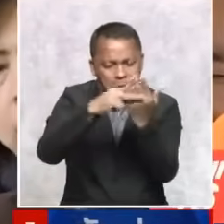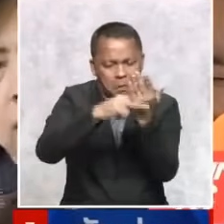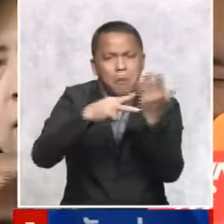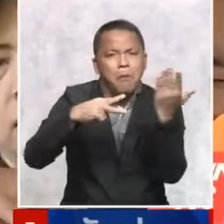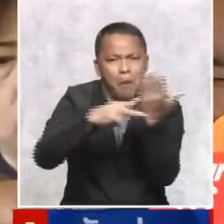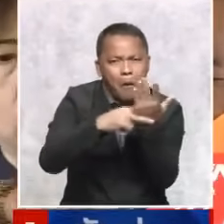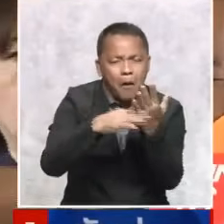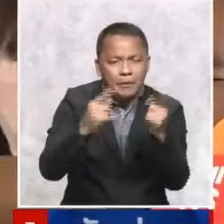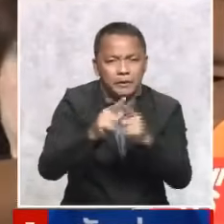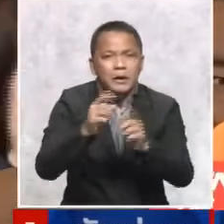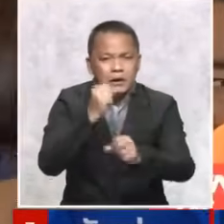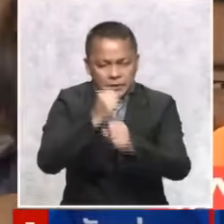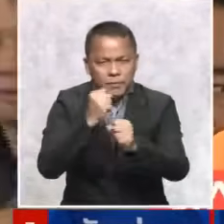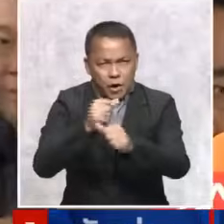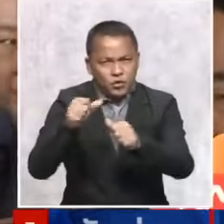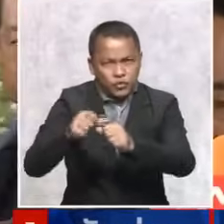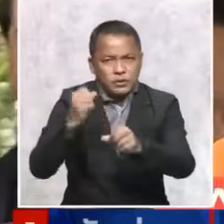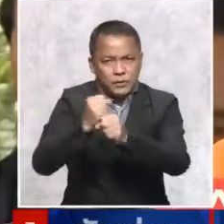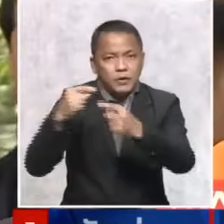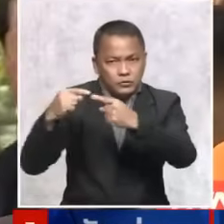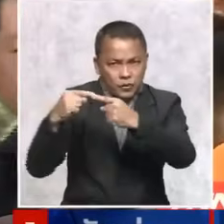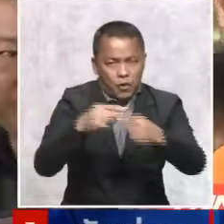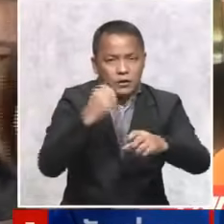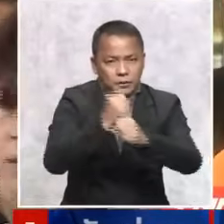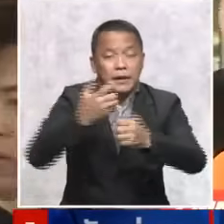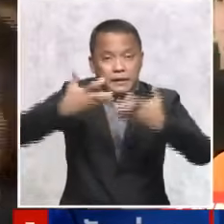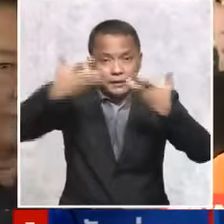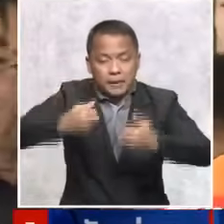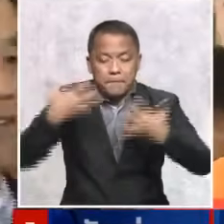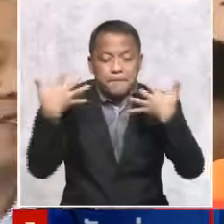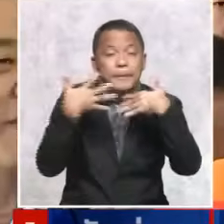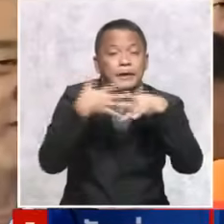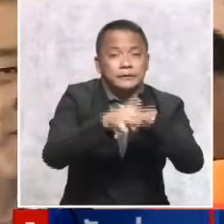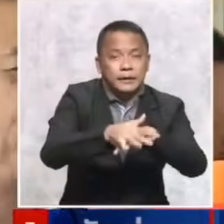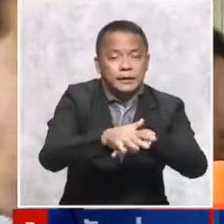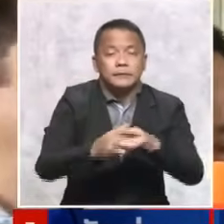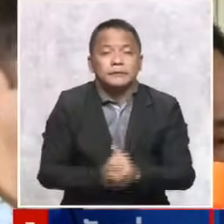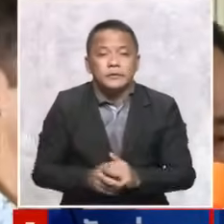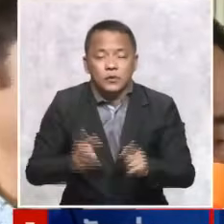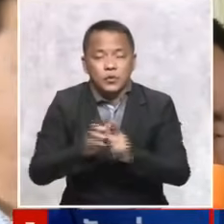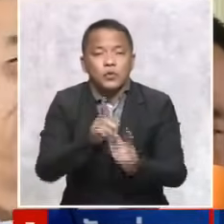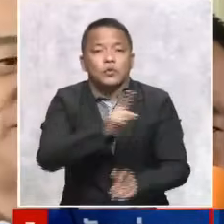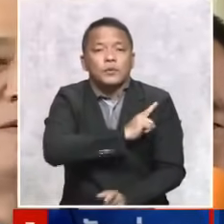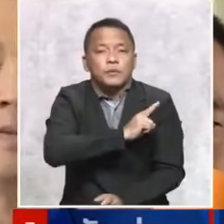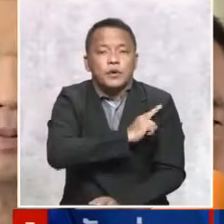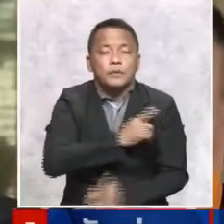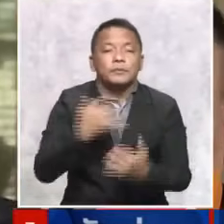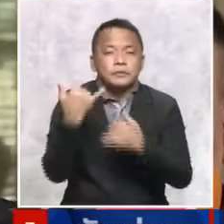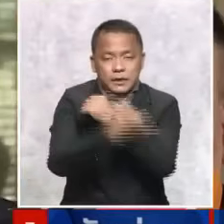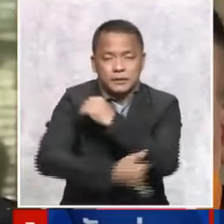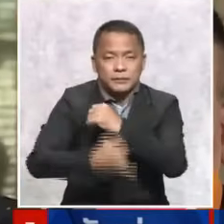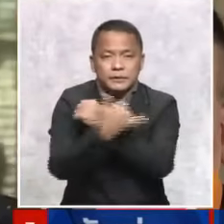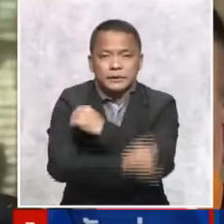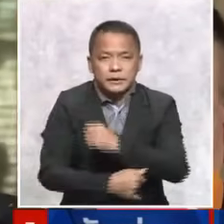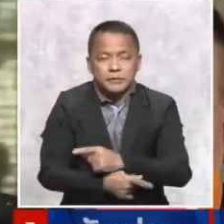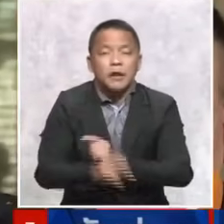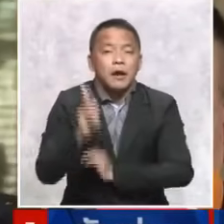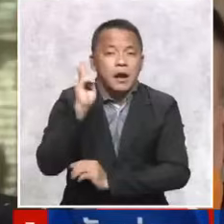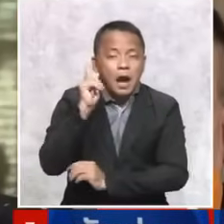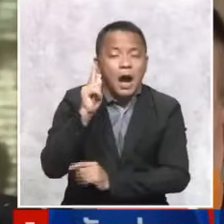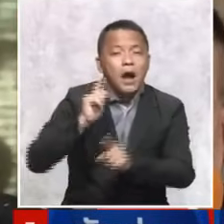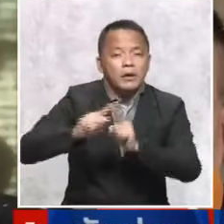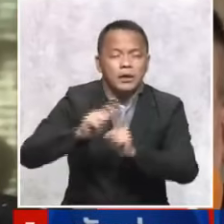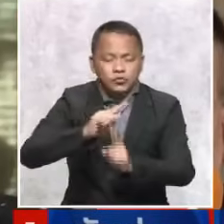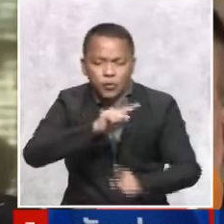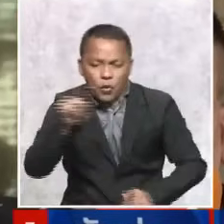ไปไม่ได้หมายความว่าทำงานท่านเองท่านก็ทำงานอย่างหนักนะครับและประสานกับหน่วยงานที่เกี่ยวข้องกับต่างประเทศมีข่าวกลับ